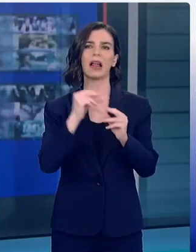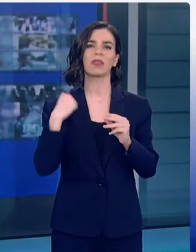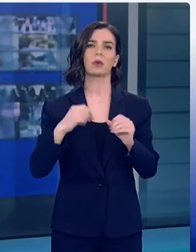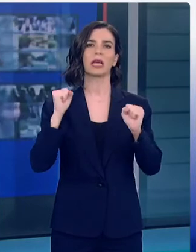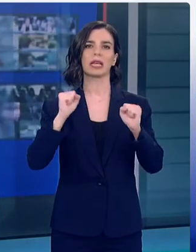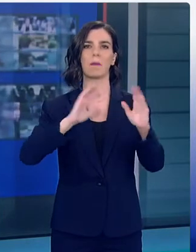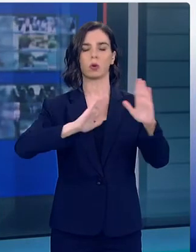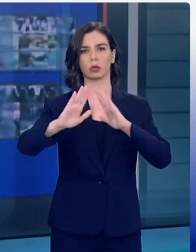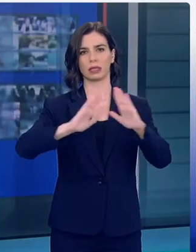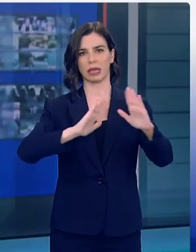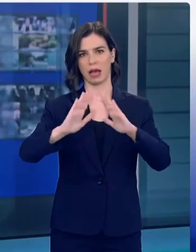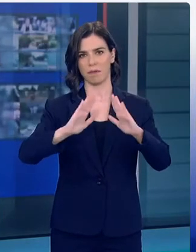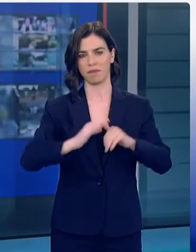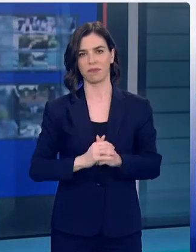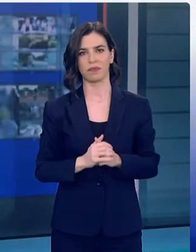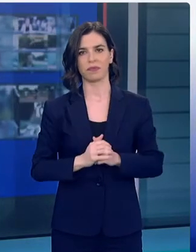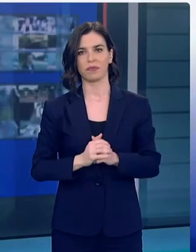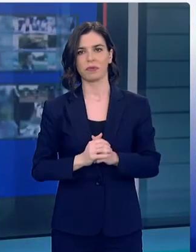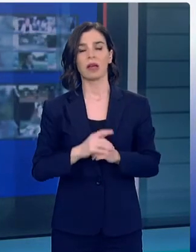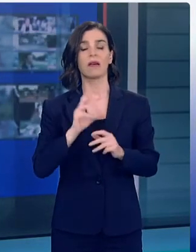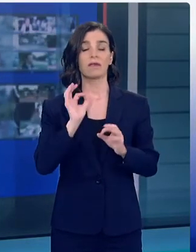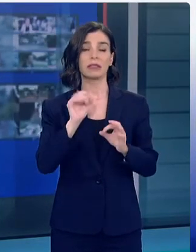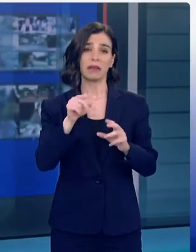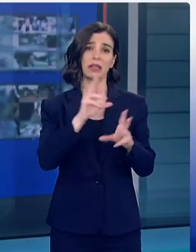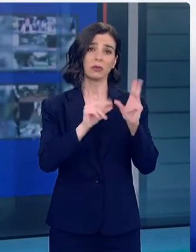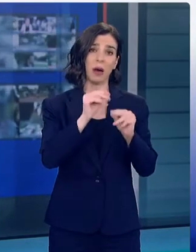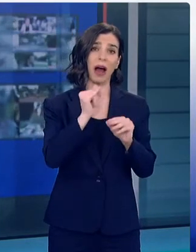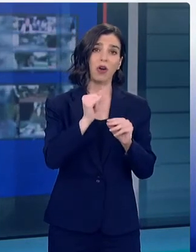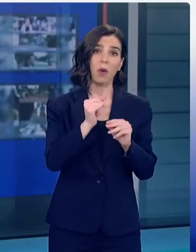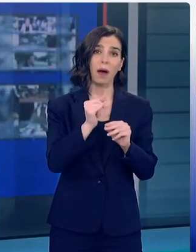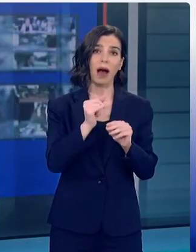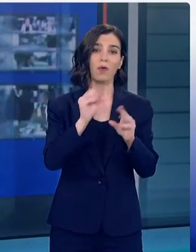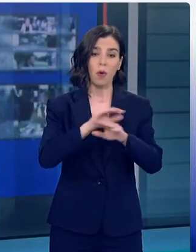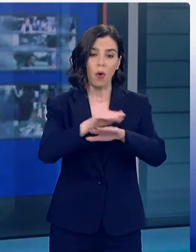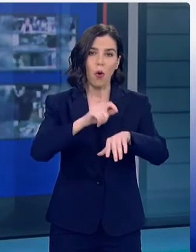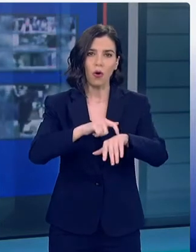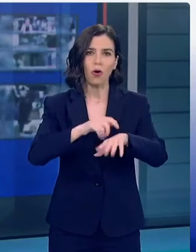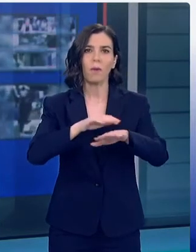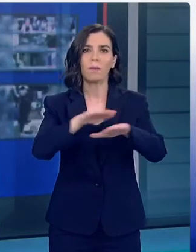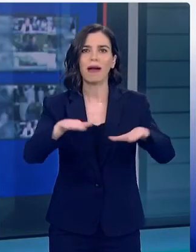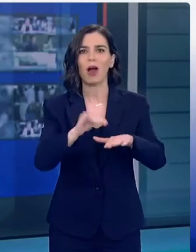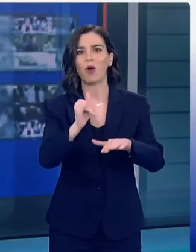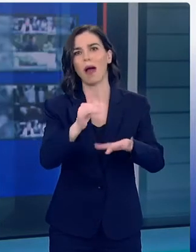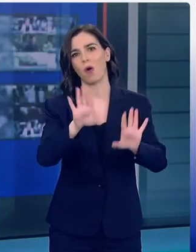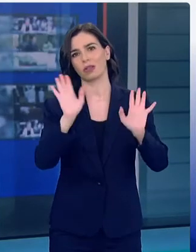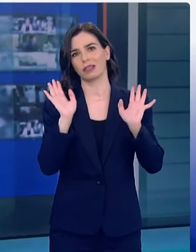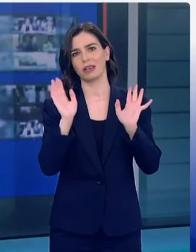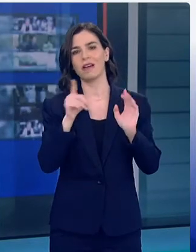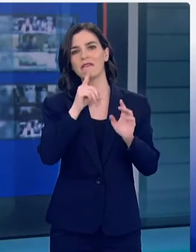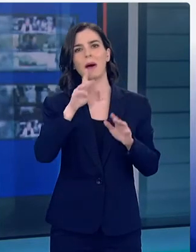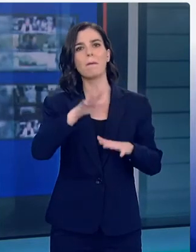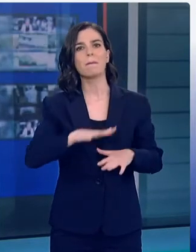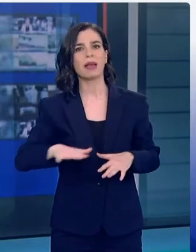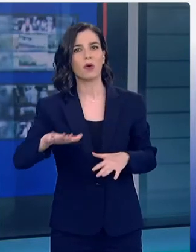υγείας γενικότερα. Φυσικά και αυτά συζητούνται. Εντάξει, δεν έχει έρθει ώρα ακόμα για τα μπάνια και το μπάνιο βέβαια σε μια περιοχή η